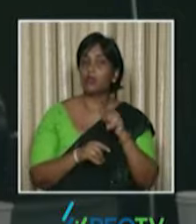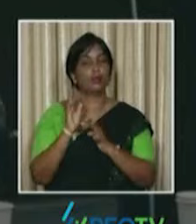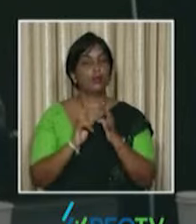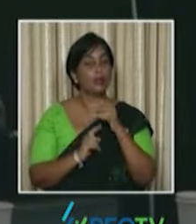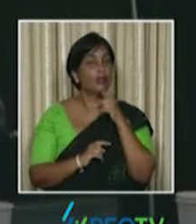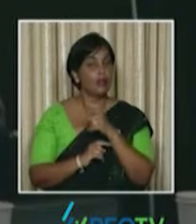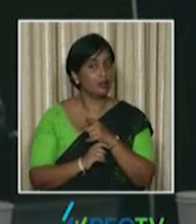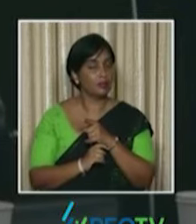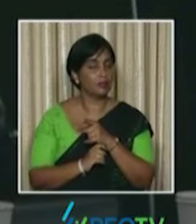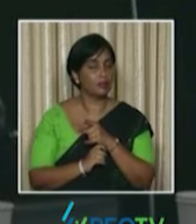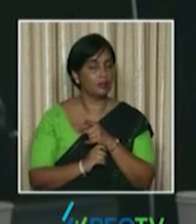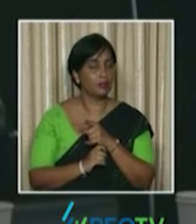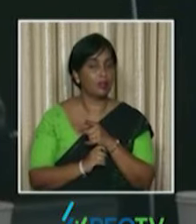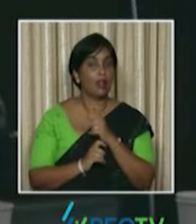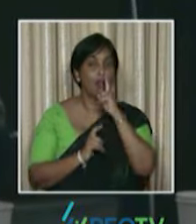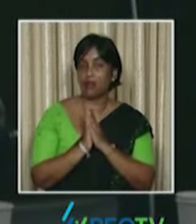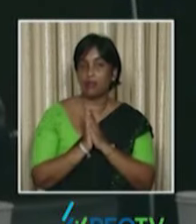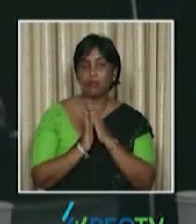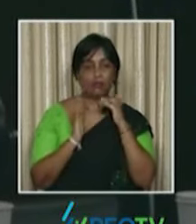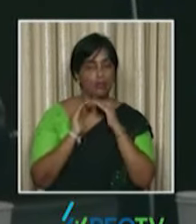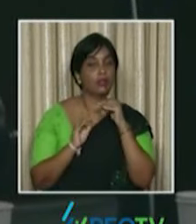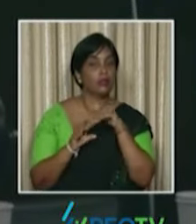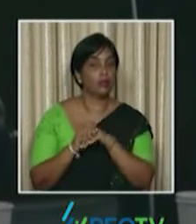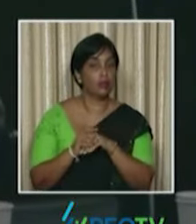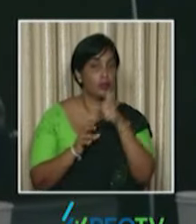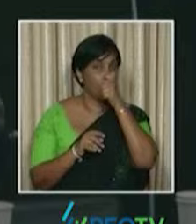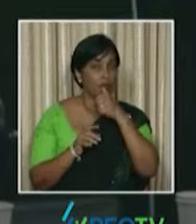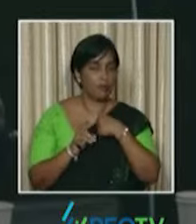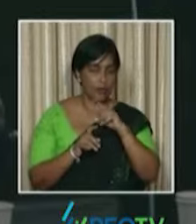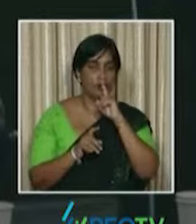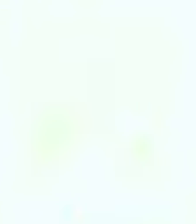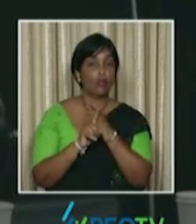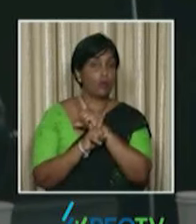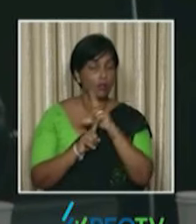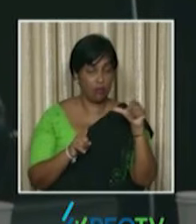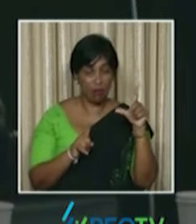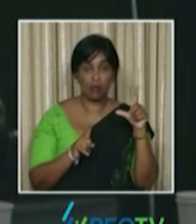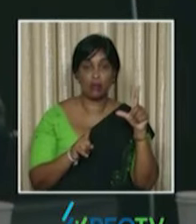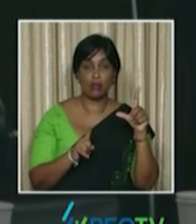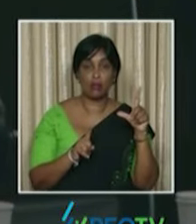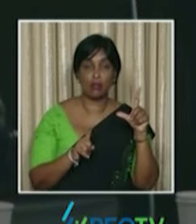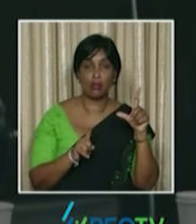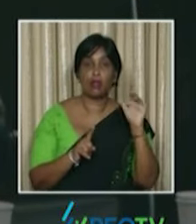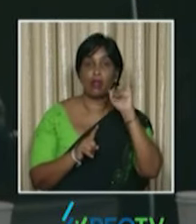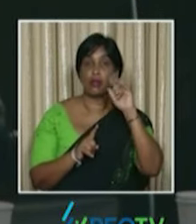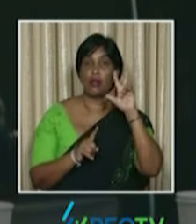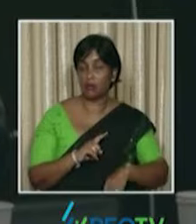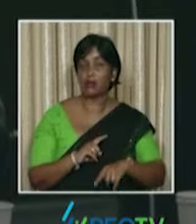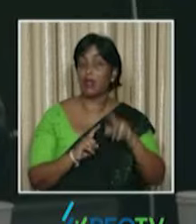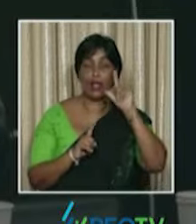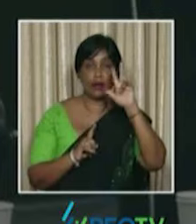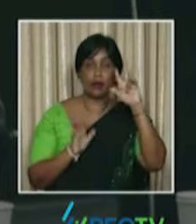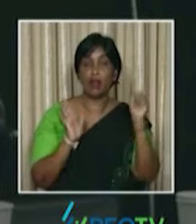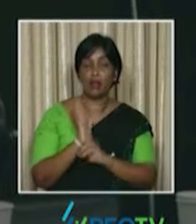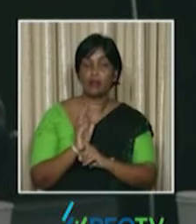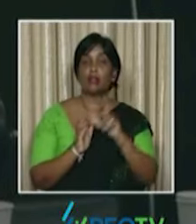විගණනය කරලා තියෙනවා මේක ඇවිල්ලා ආගමික මධ්‍යස්ථානය මේකේ වෙලා තියෙන වංචාතික මම කියන්නම් අල්ලන්න පුළුවන් නම් 10 කෝටි 68 ලක්ෂ 87000